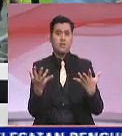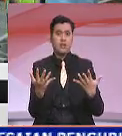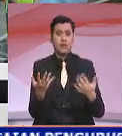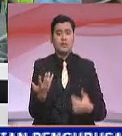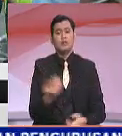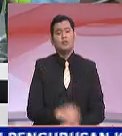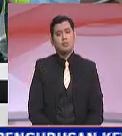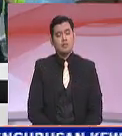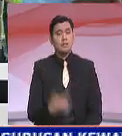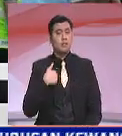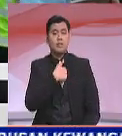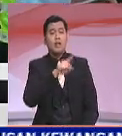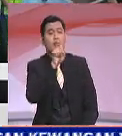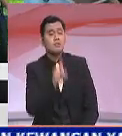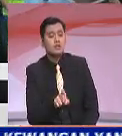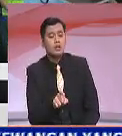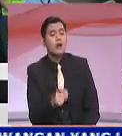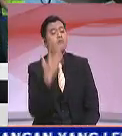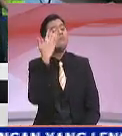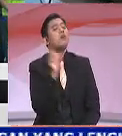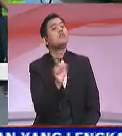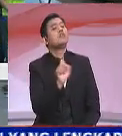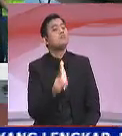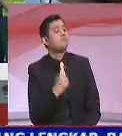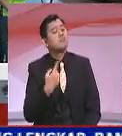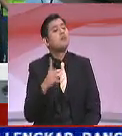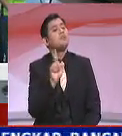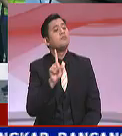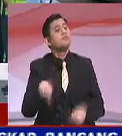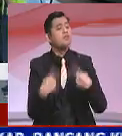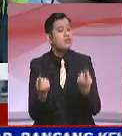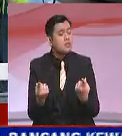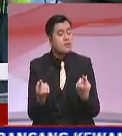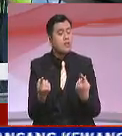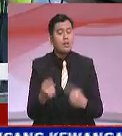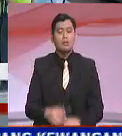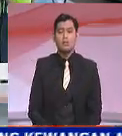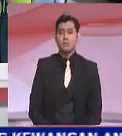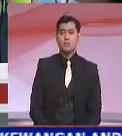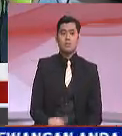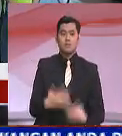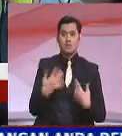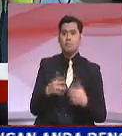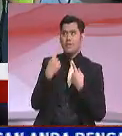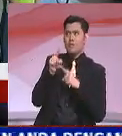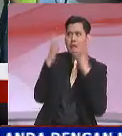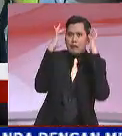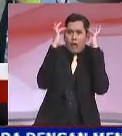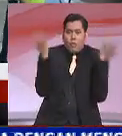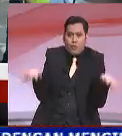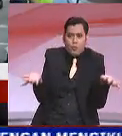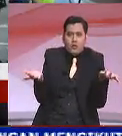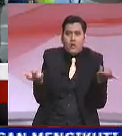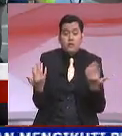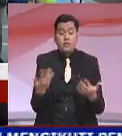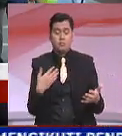dia mari kat sini, kita tanya di roadblock, you nak pergi mana? Nak pergi jauh-jauh ni, lepas tu dah keliru dah. Nak tipu apa lagi ni apa semua,